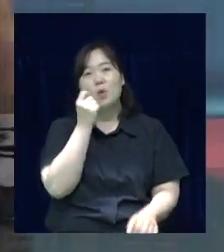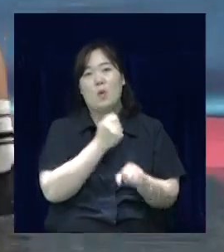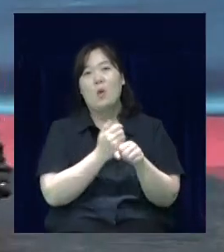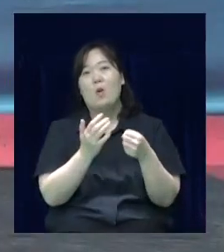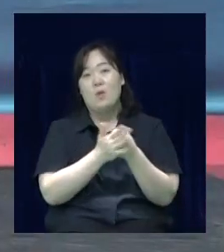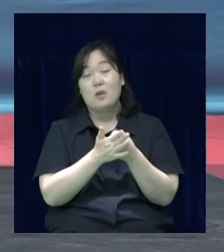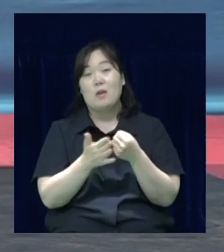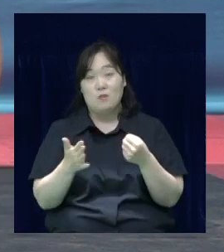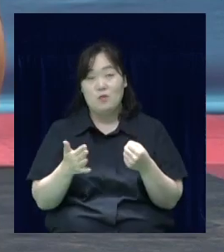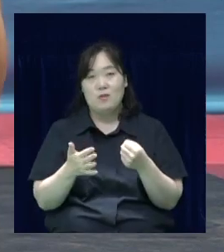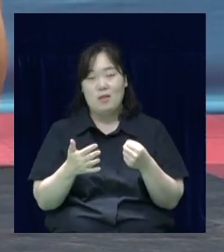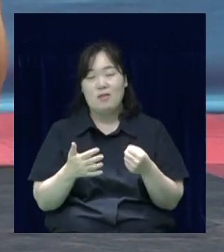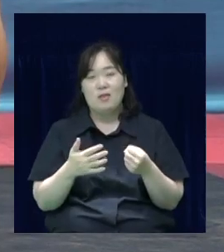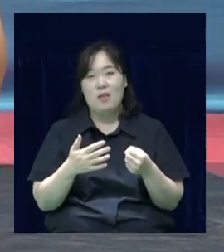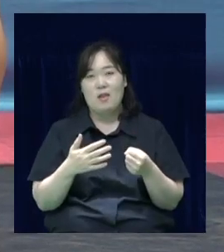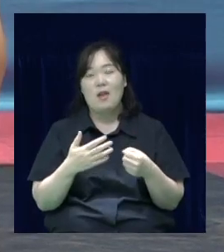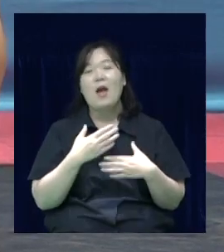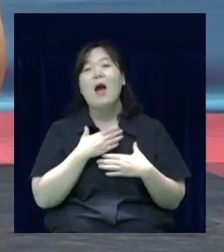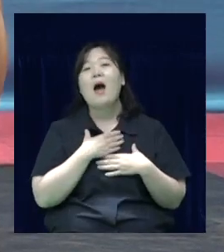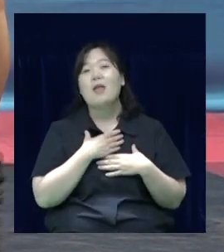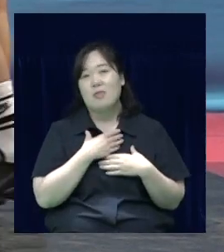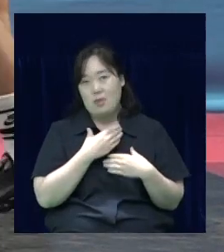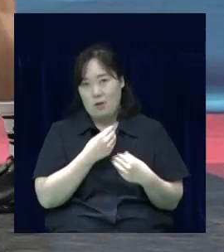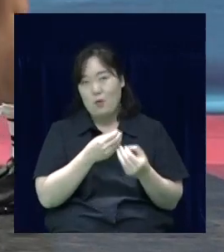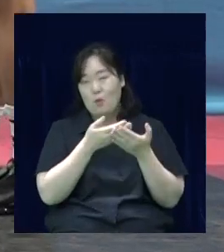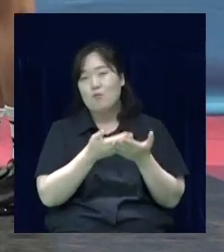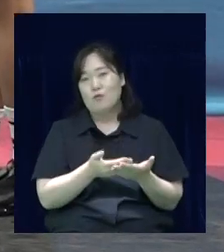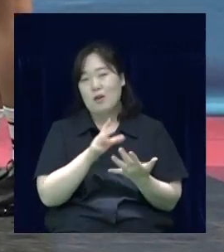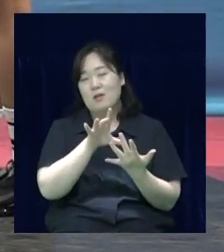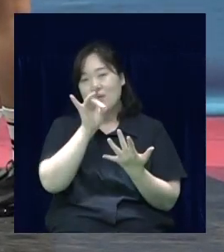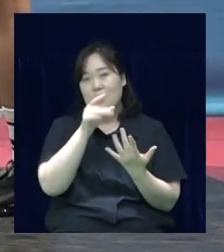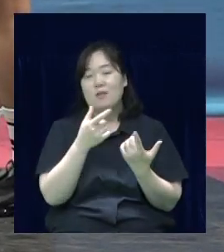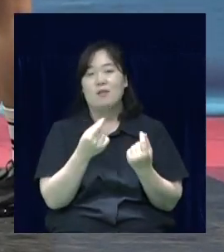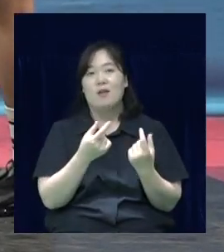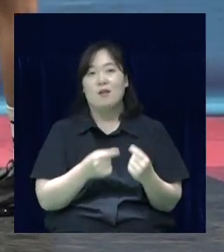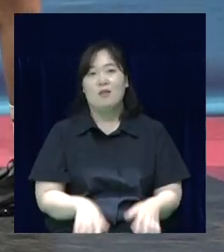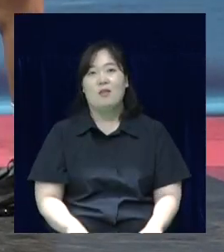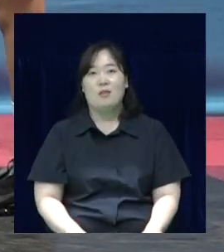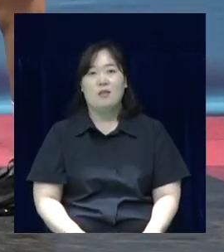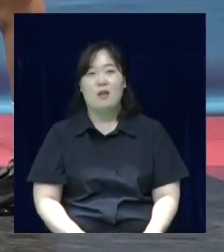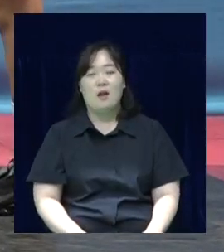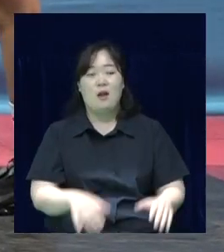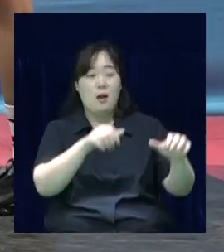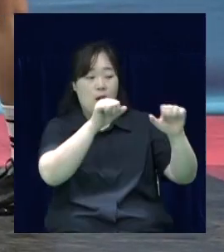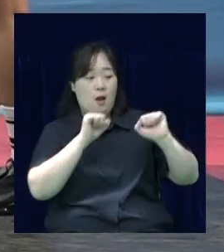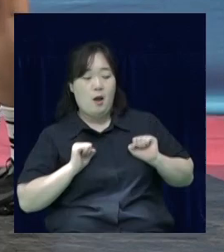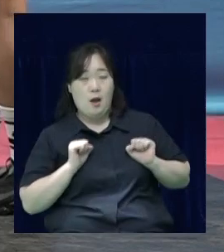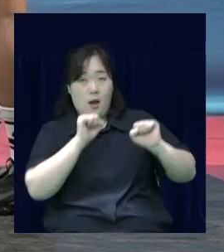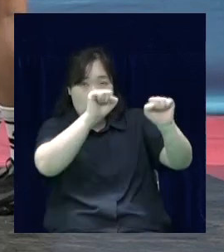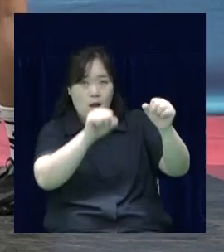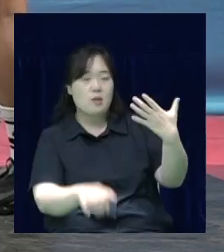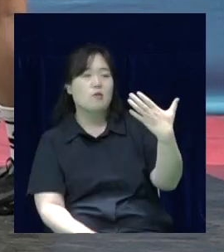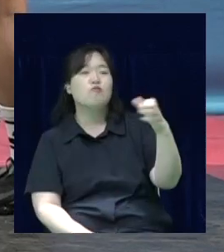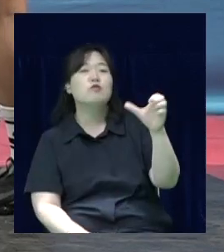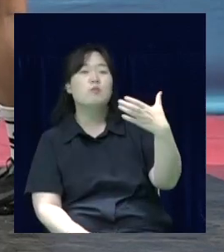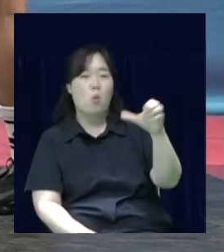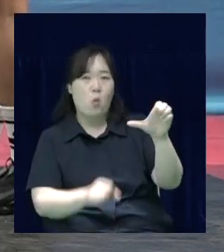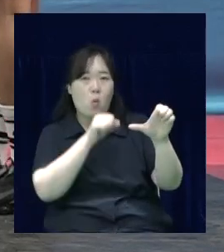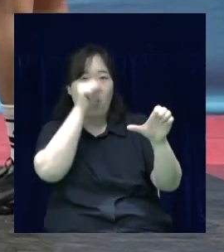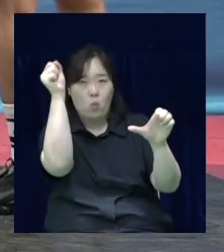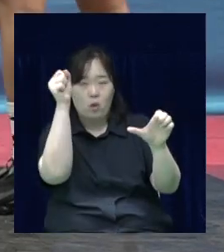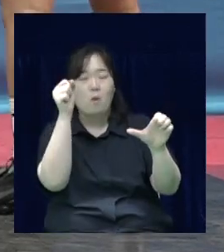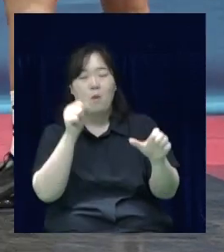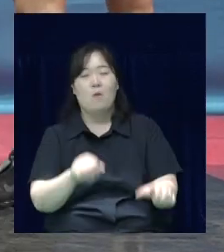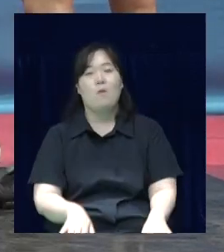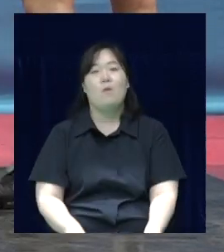같습니다. 그렇군요. 예. 앞서 파워리프팅에서는 95kg을 네. 성공시켰었던 조은호 선수였었는데요.